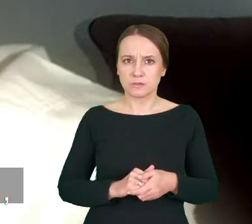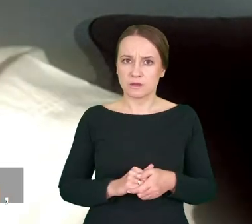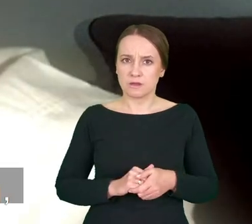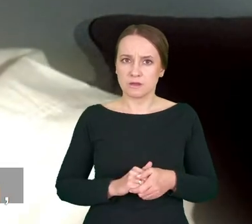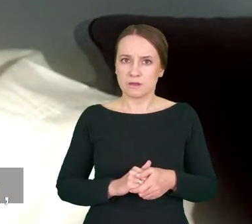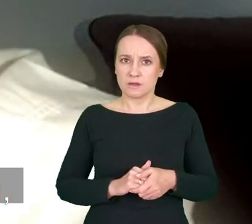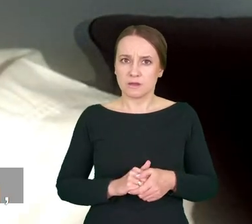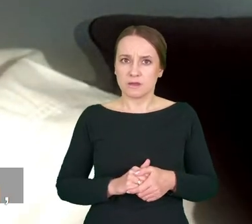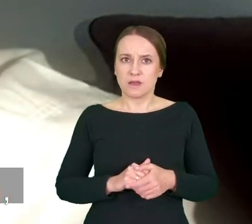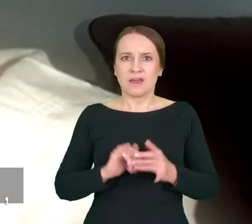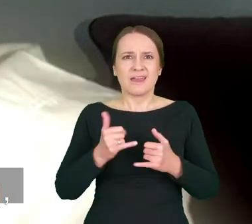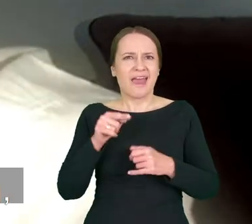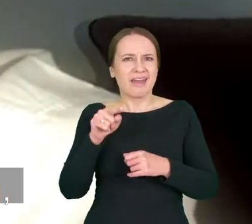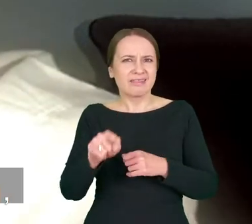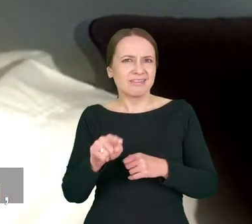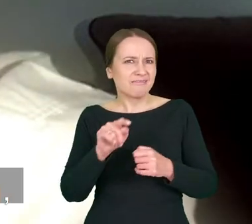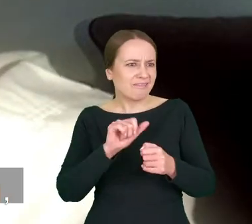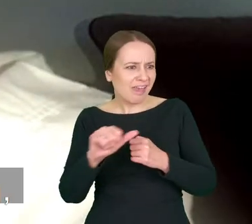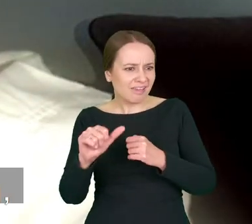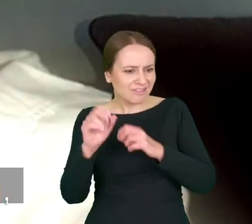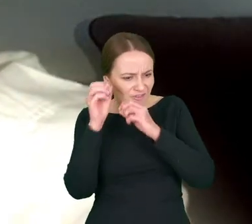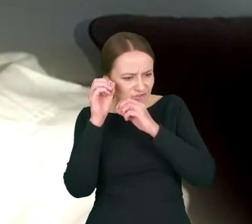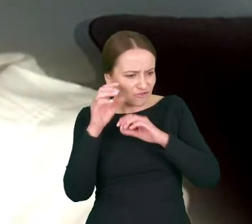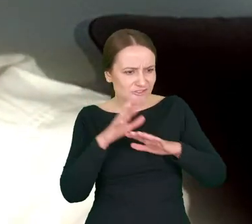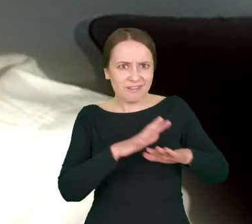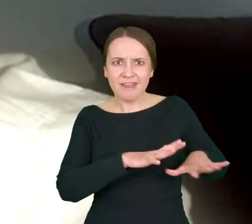A czemu byłaś posąg,